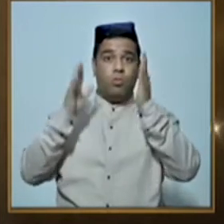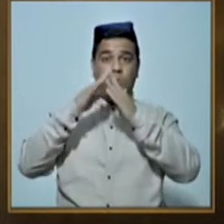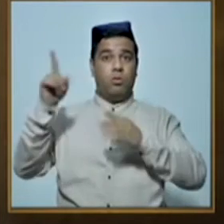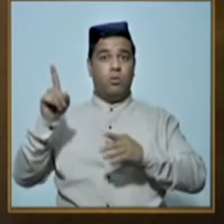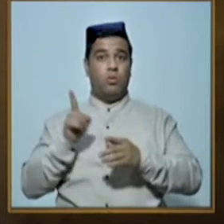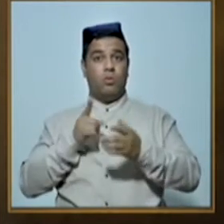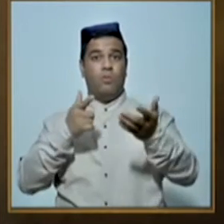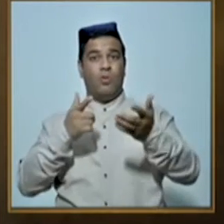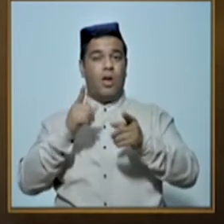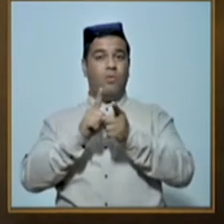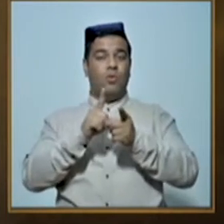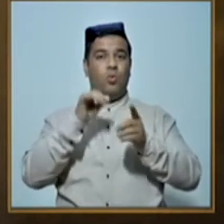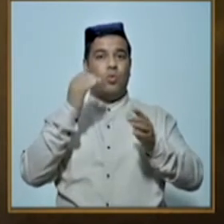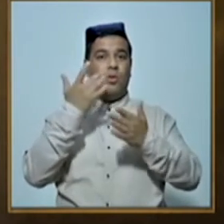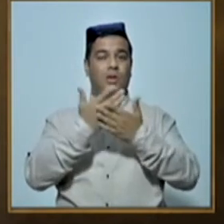durlar.